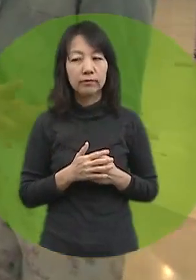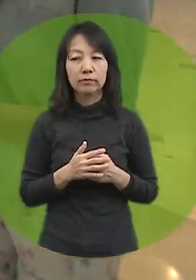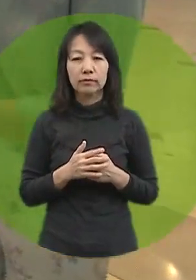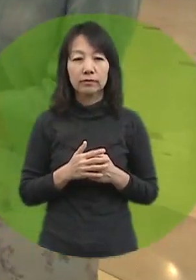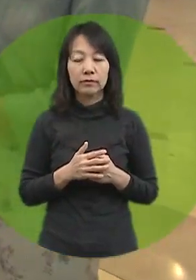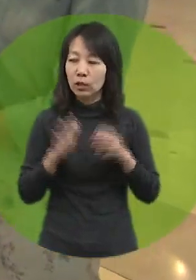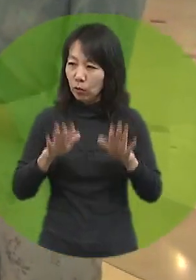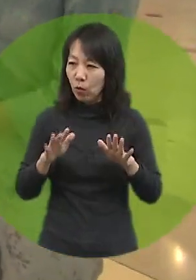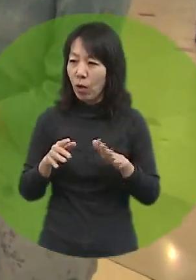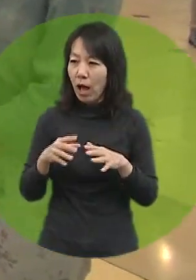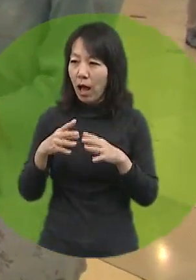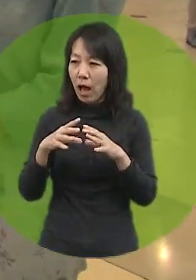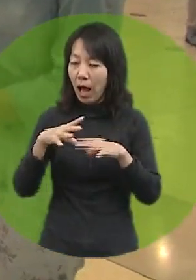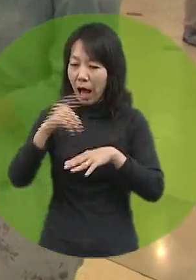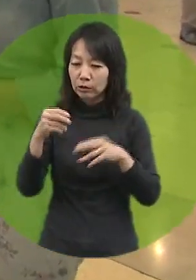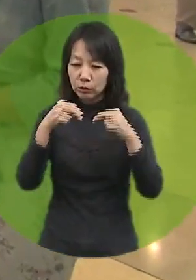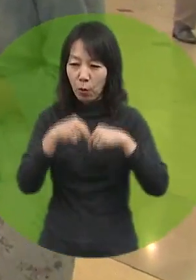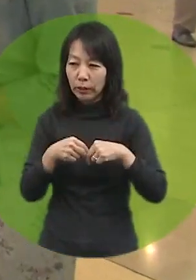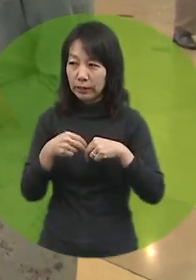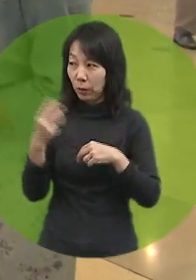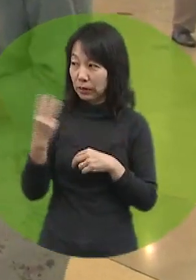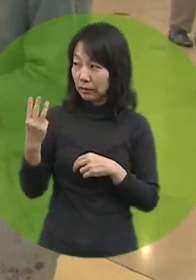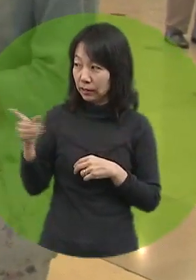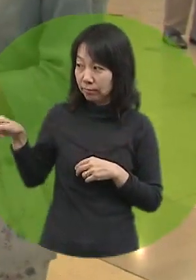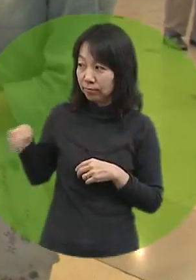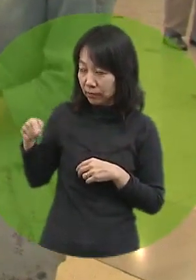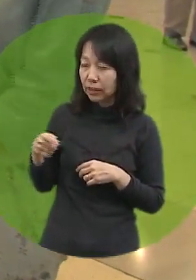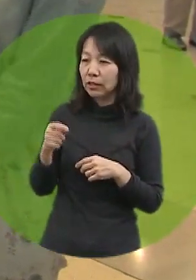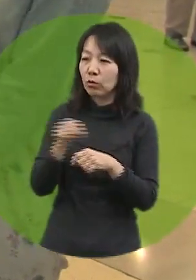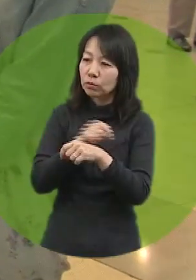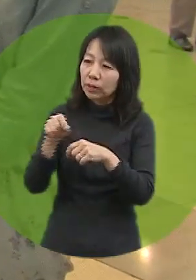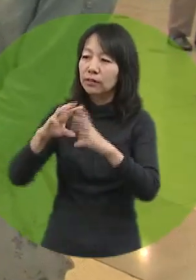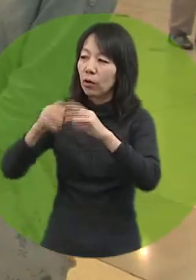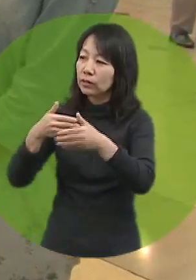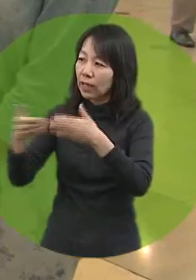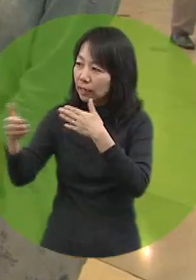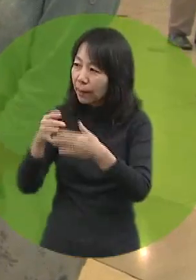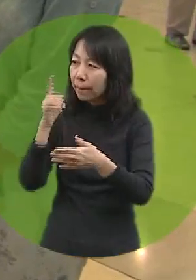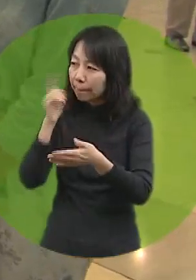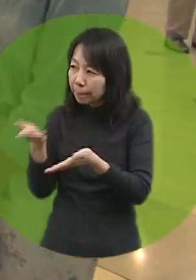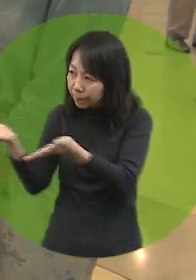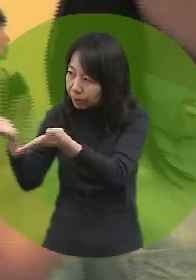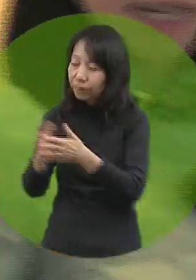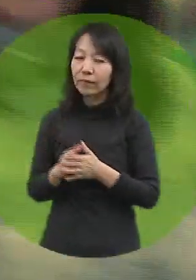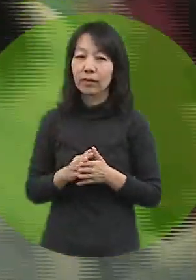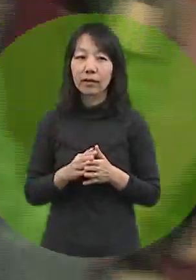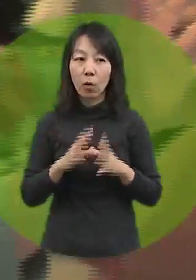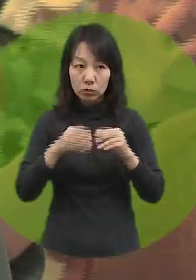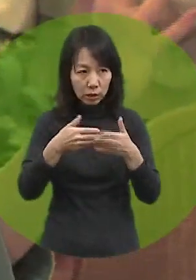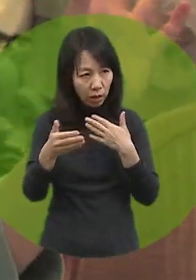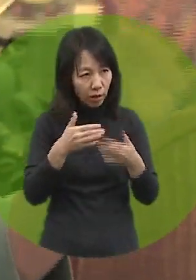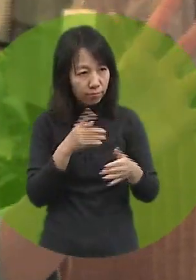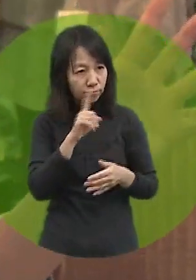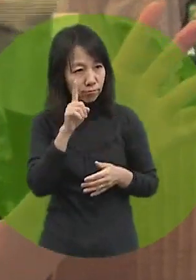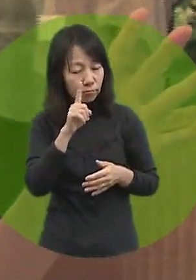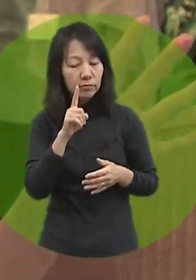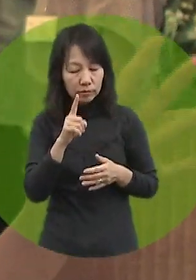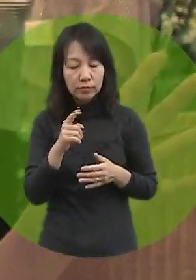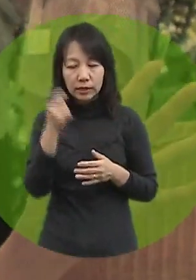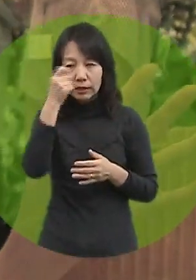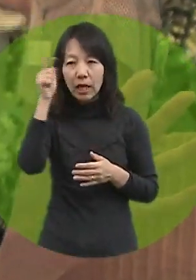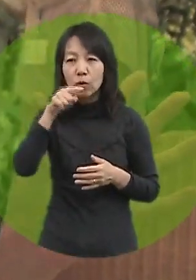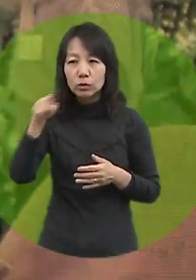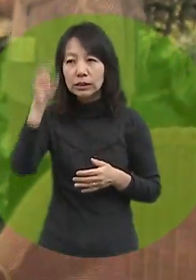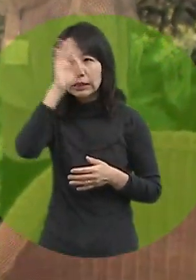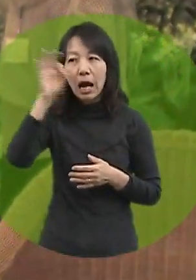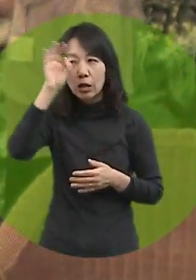に特別な国際体験をしていただきます。 国際体験、 はい、こちらにいらっしゃる外国人観光客の